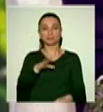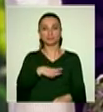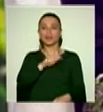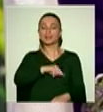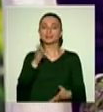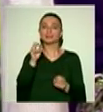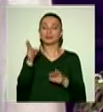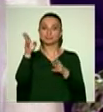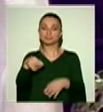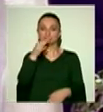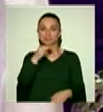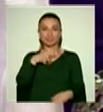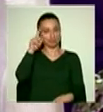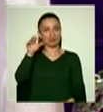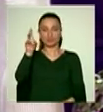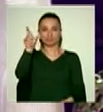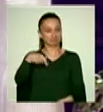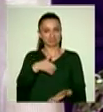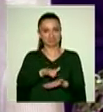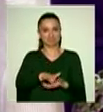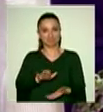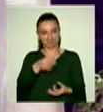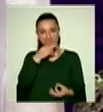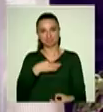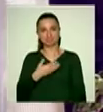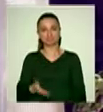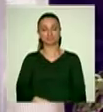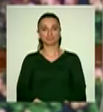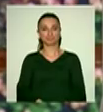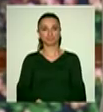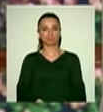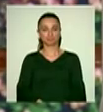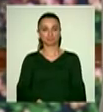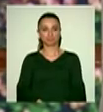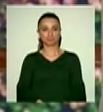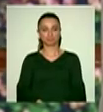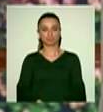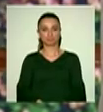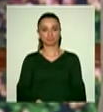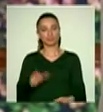იყო ლევანი? აი დამიხასიათეთ. მომიყევით, მე საერთოდ არ ვიცნობ მას.